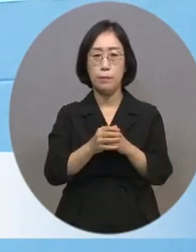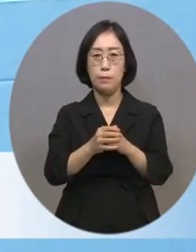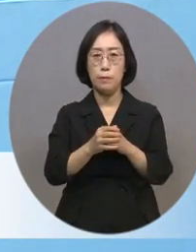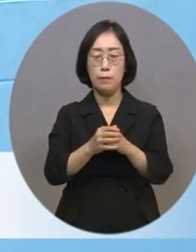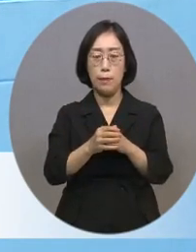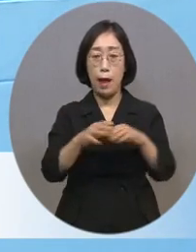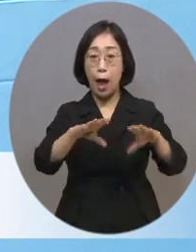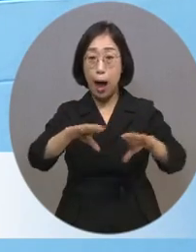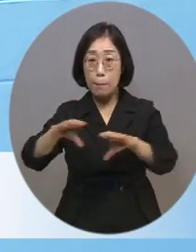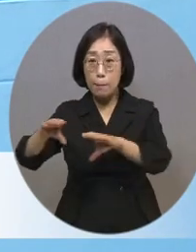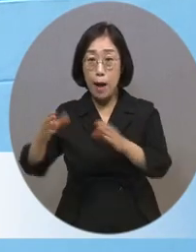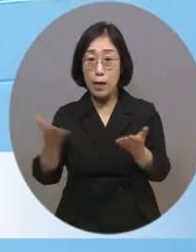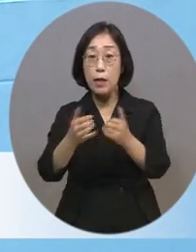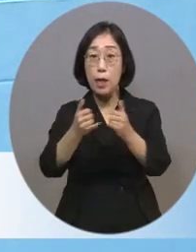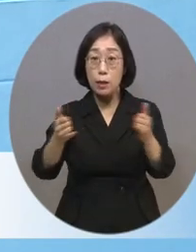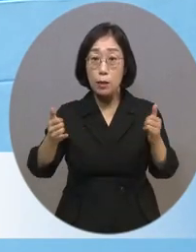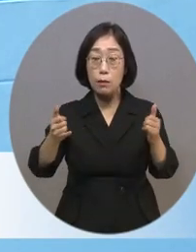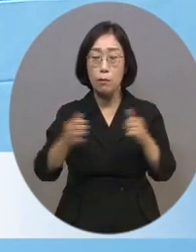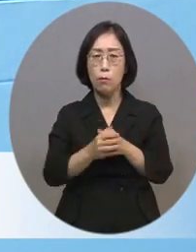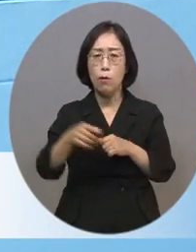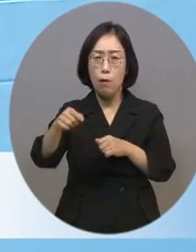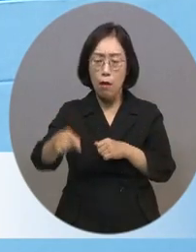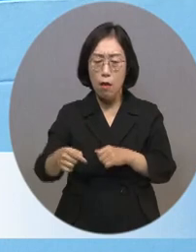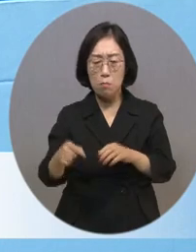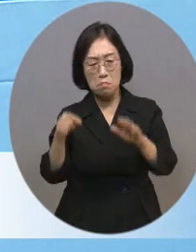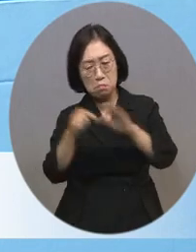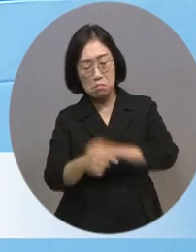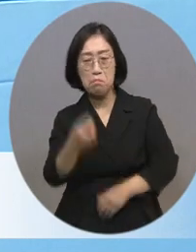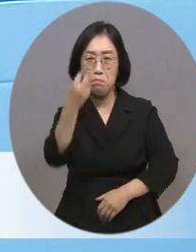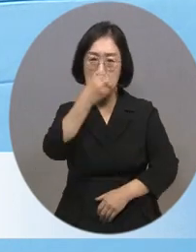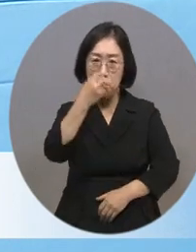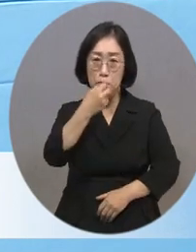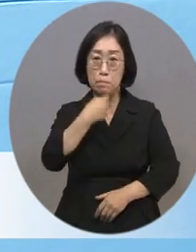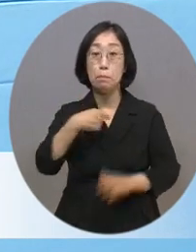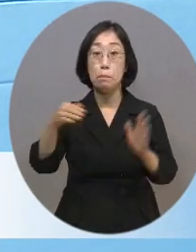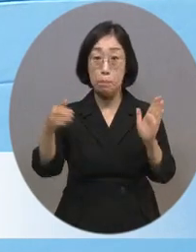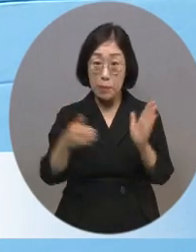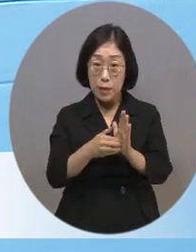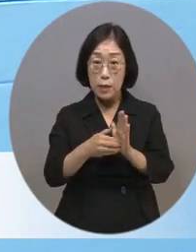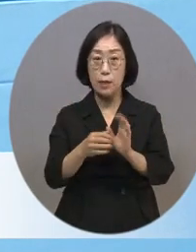안마원에 안마 바우처 지도 점검을 다녀간 바 있습니다.